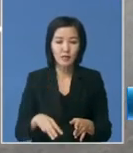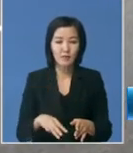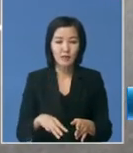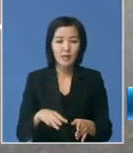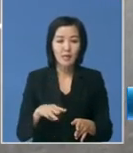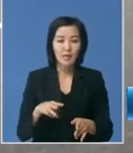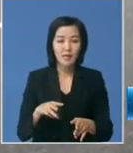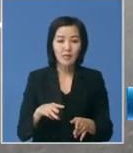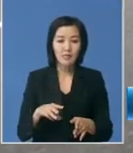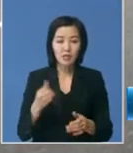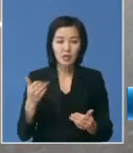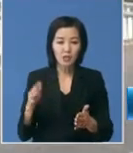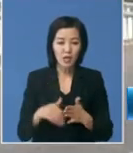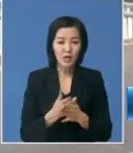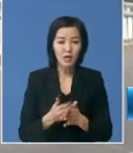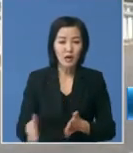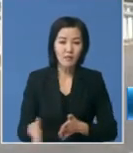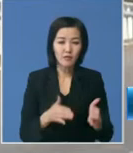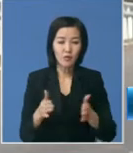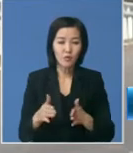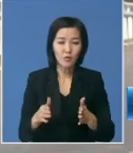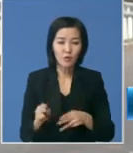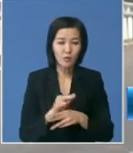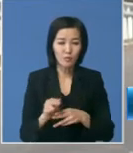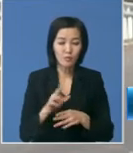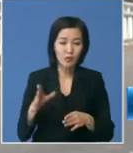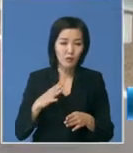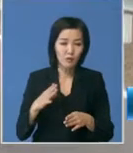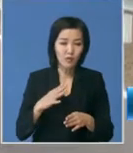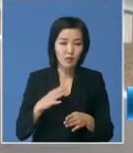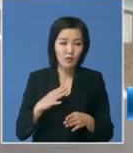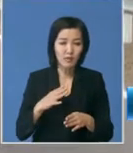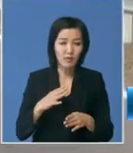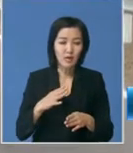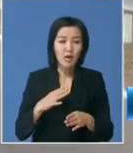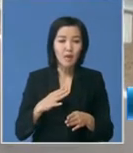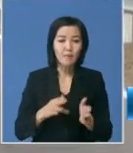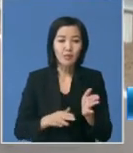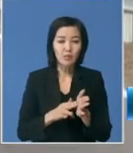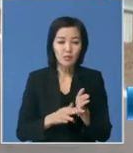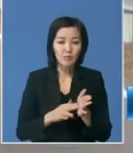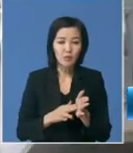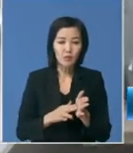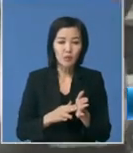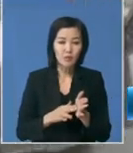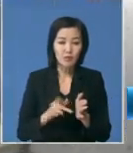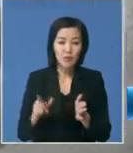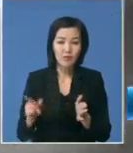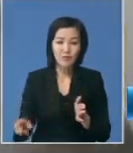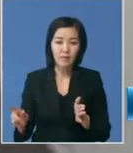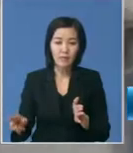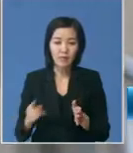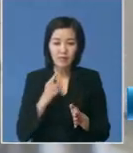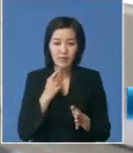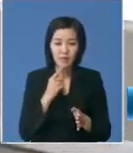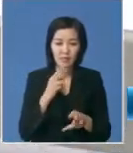жаңа автокөлік жолы да пайдалануға берілді. Осыған дейін Елтай ауылының шетінен өтіп жатқан темір жол тұрғындар қозғалысына әжептәуір қиындық